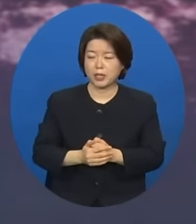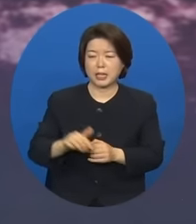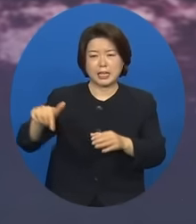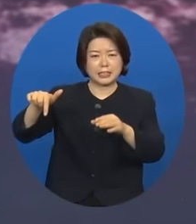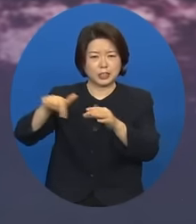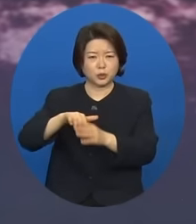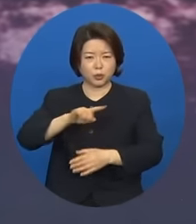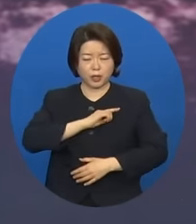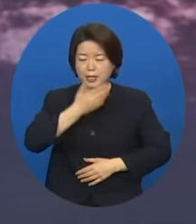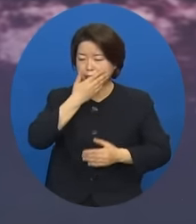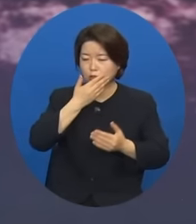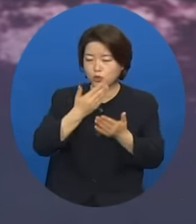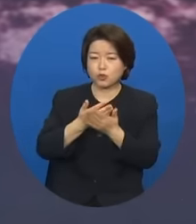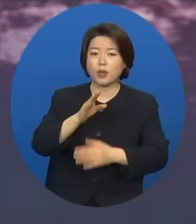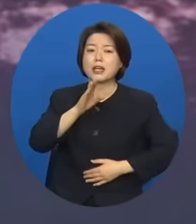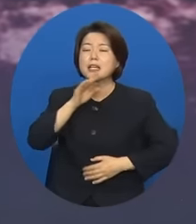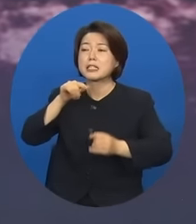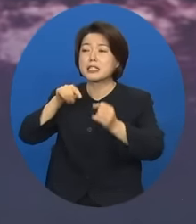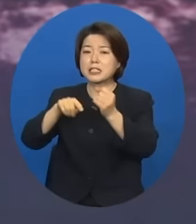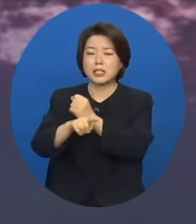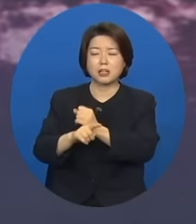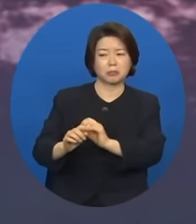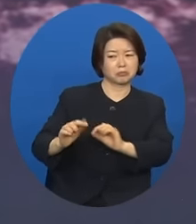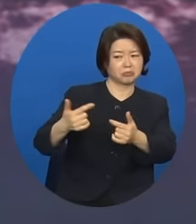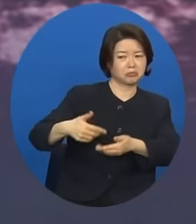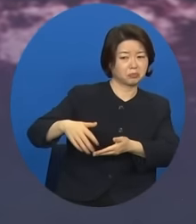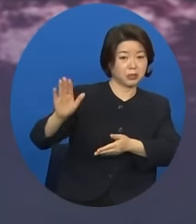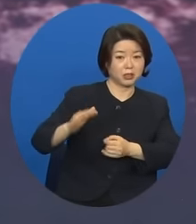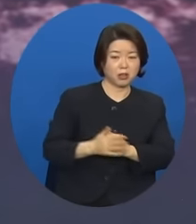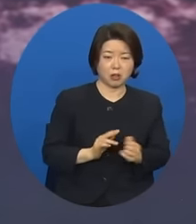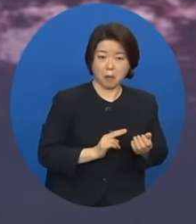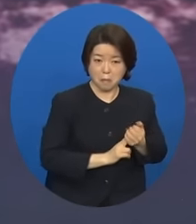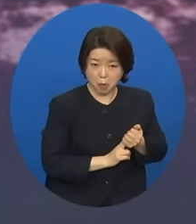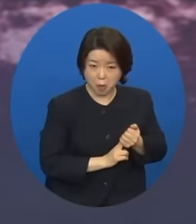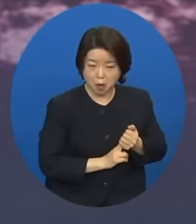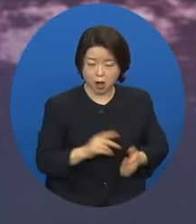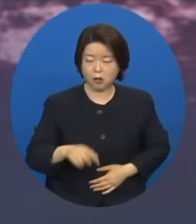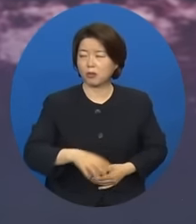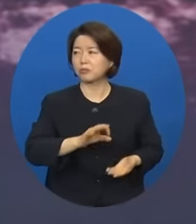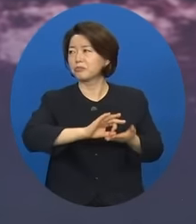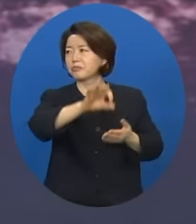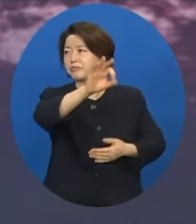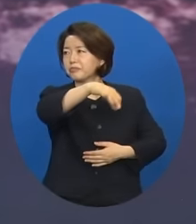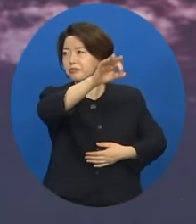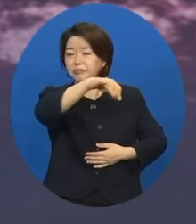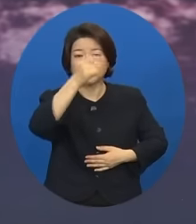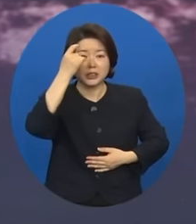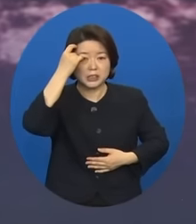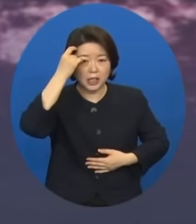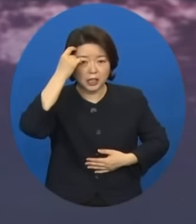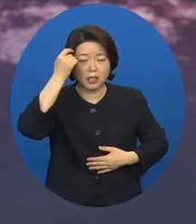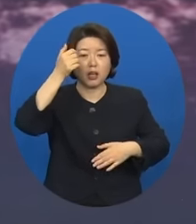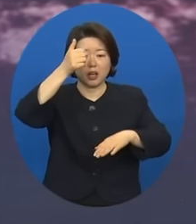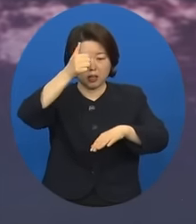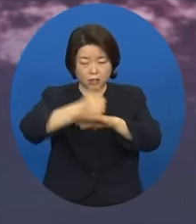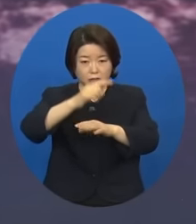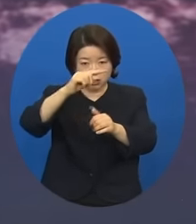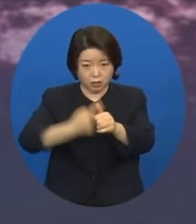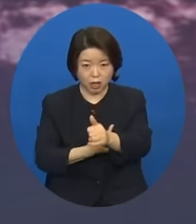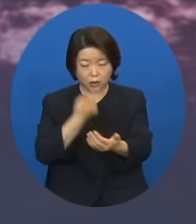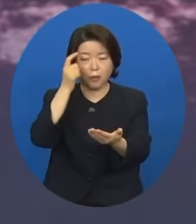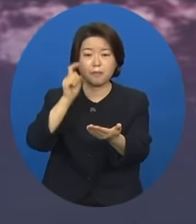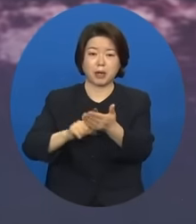가장 중요한 진리를 부인했고 감추거나 아니면 소홀이 여긴 결과인 것을